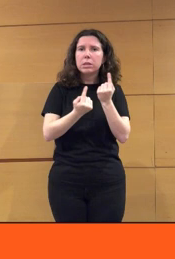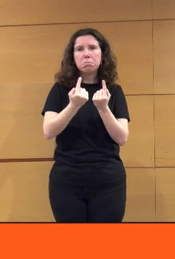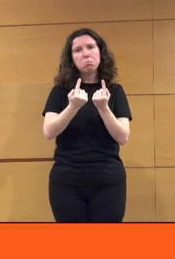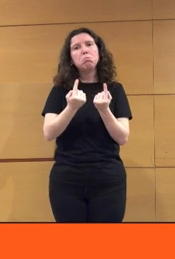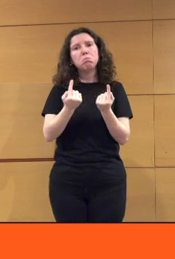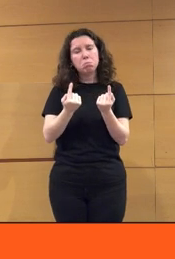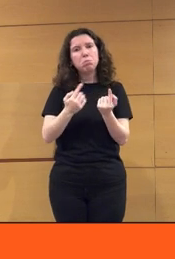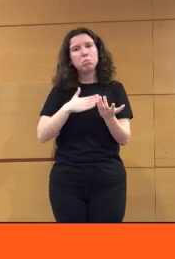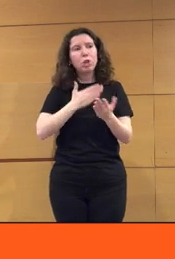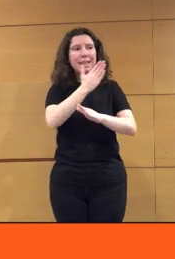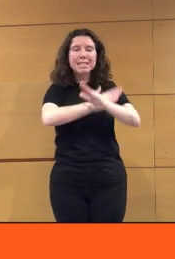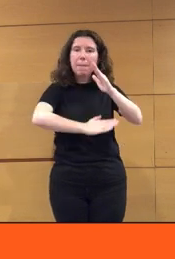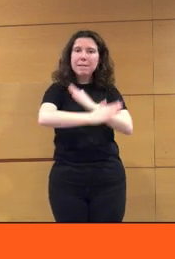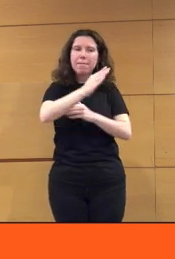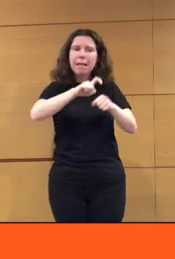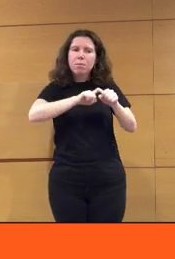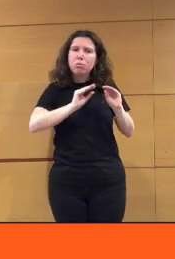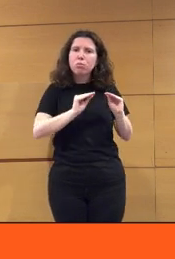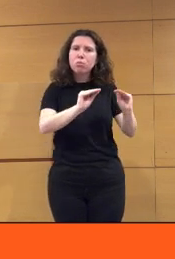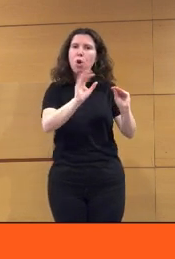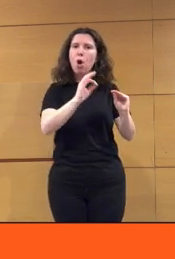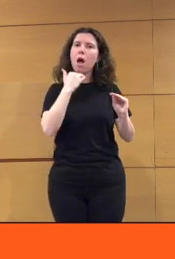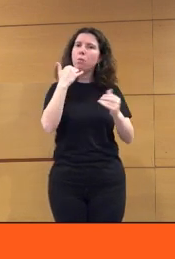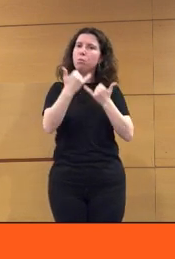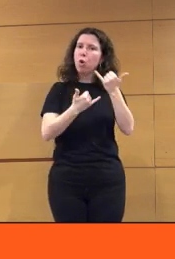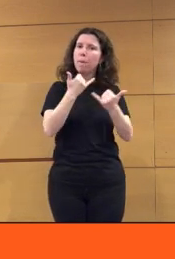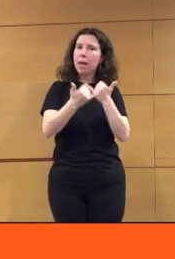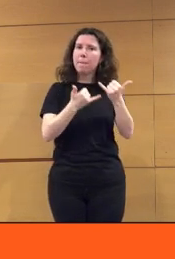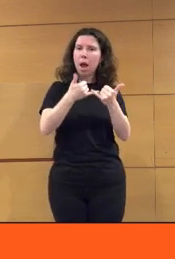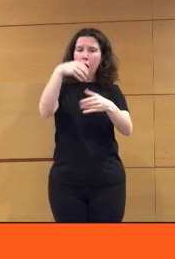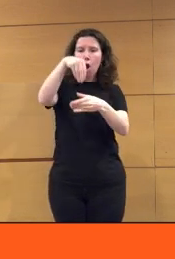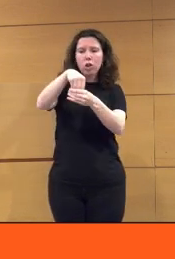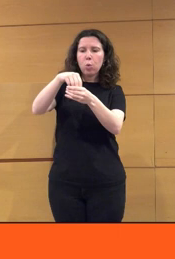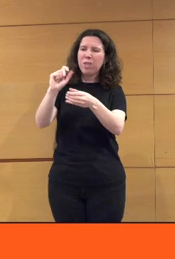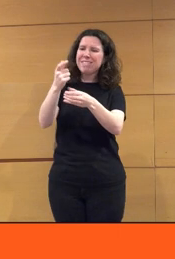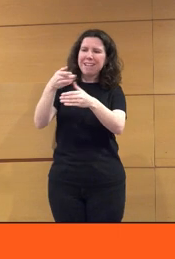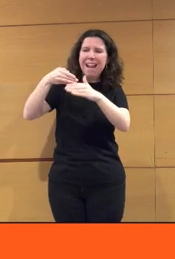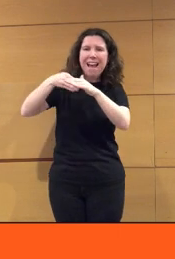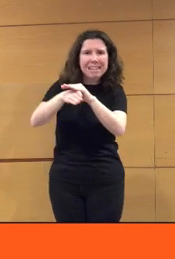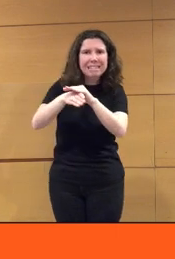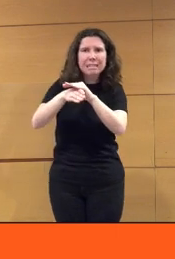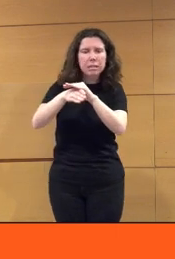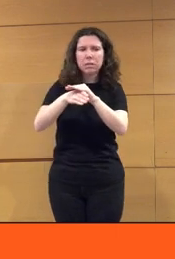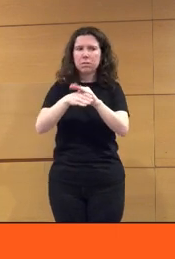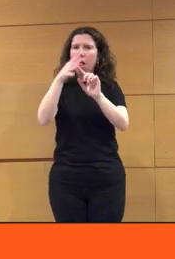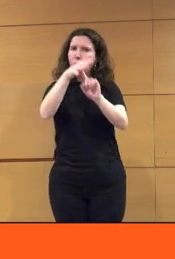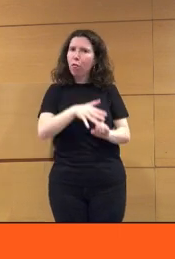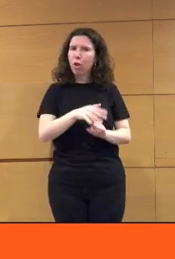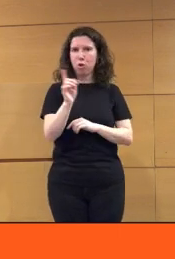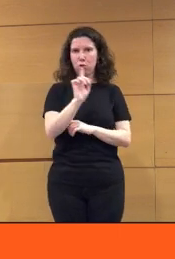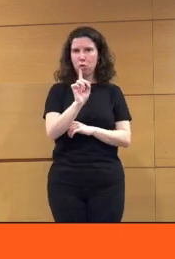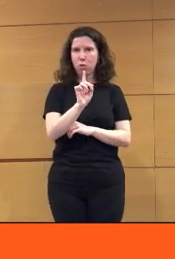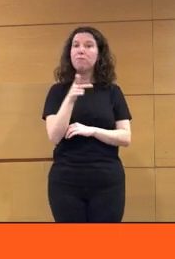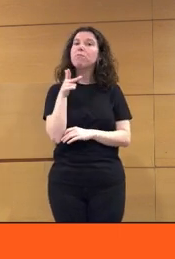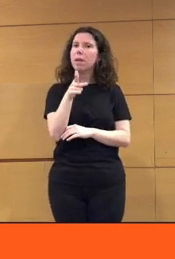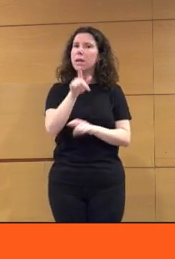de discapacitat o algun problema per poder accedir als continguts digitals. Aquest és un dret que tenen totes les persones i